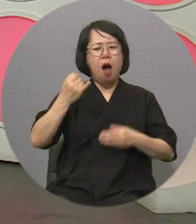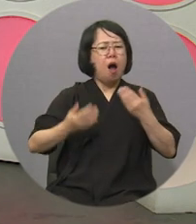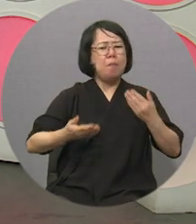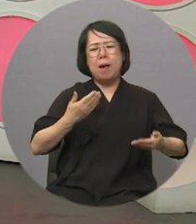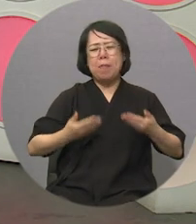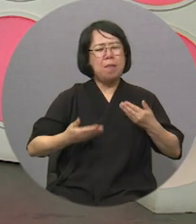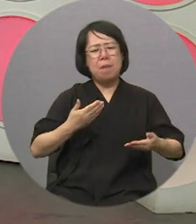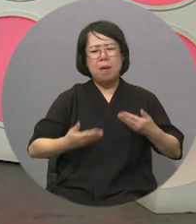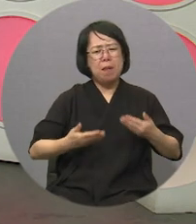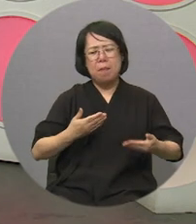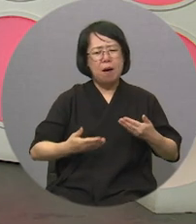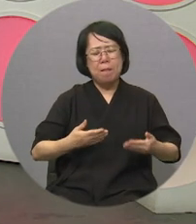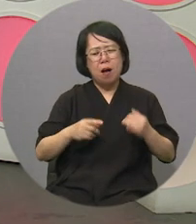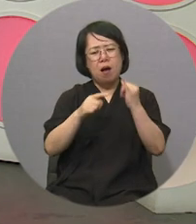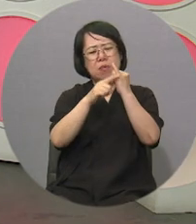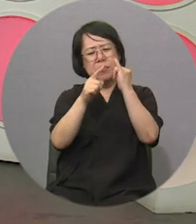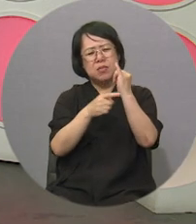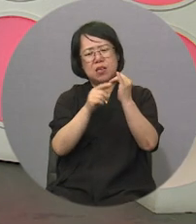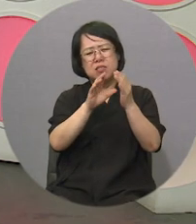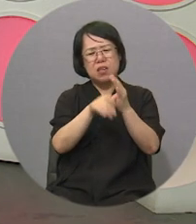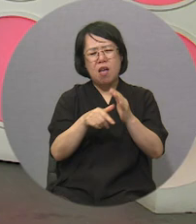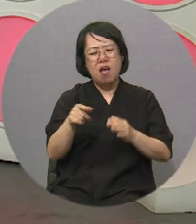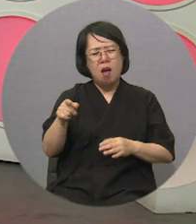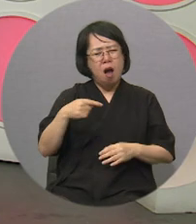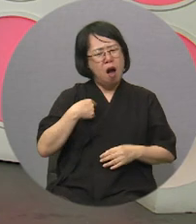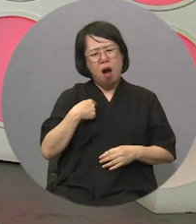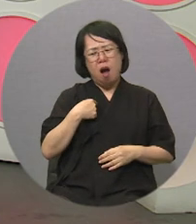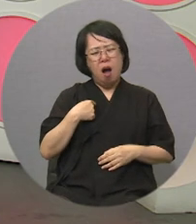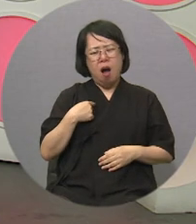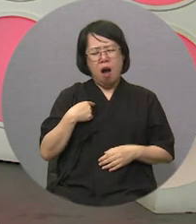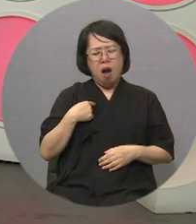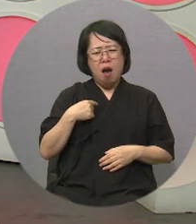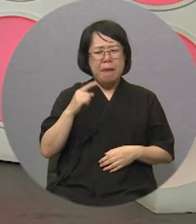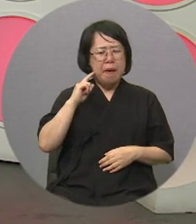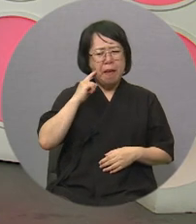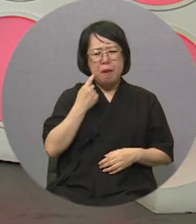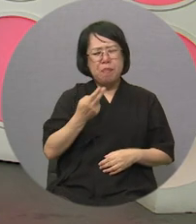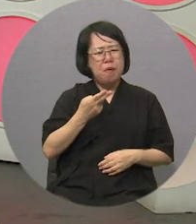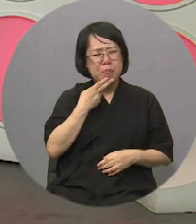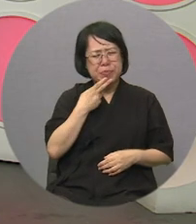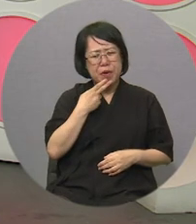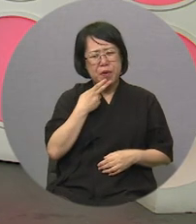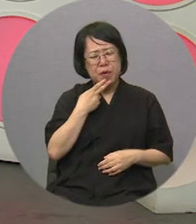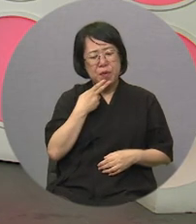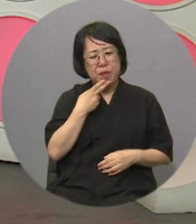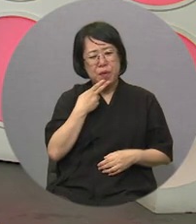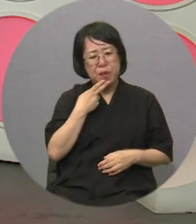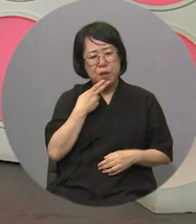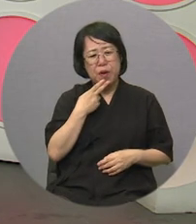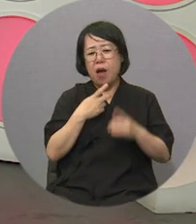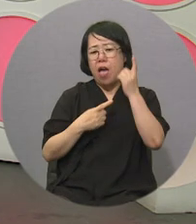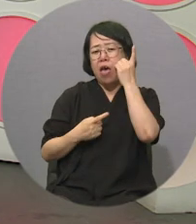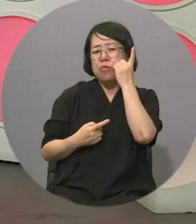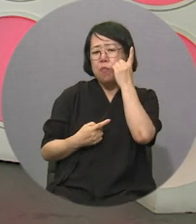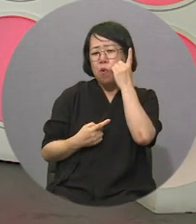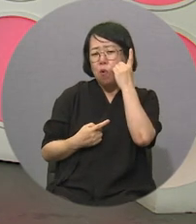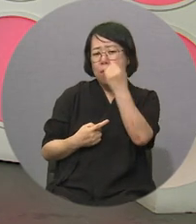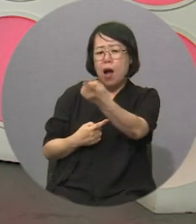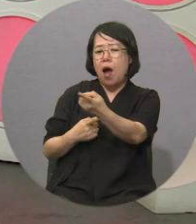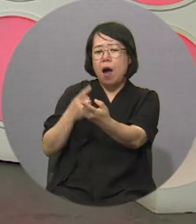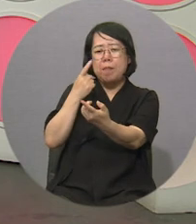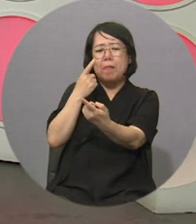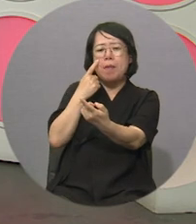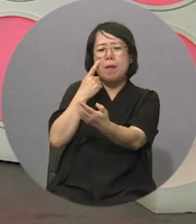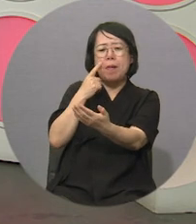그걸 잘 몰랐어 엄마는 휴대전화로 막 사진을 옷 사진을 막 찍어 오신 거 있잖아요 보여주면서 야